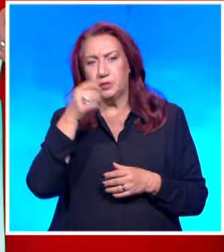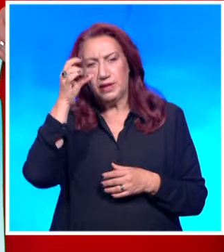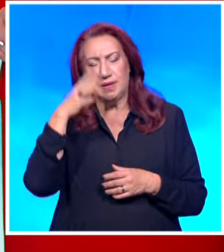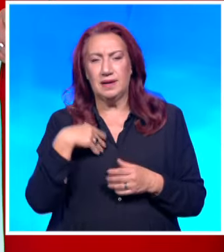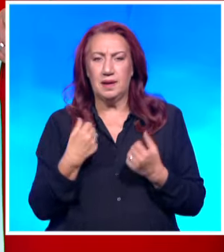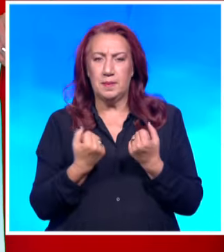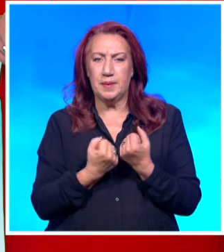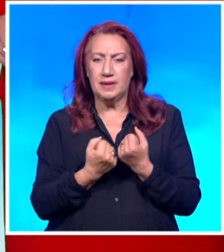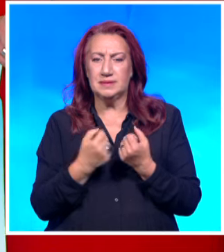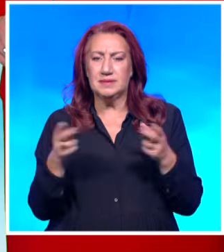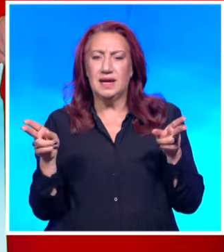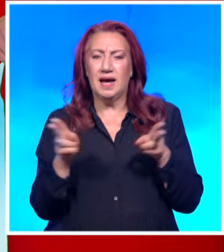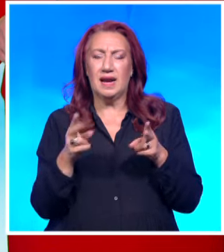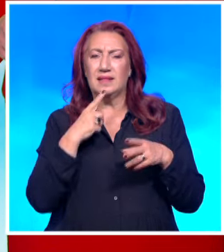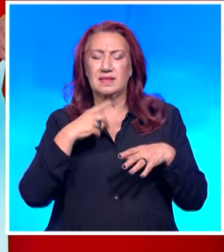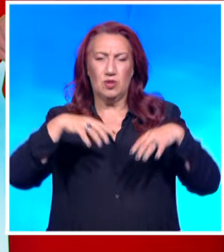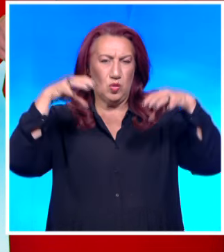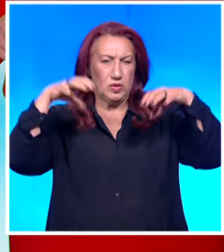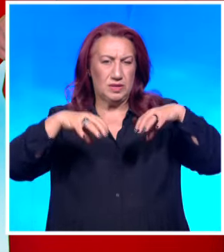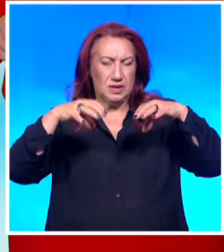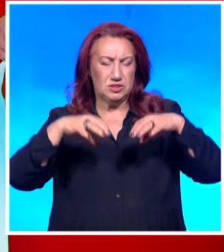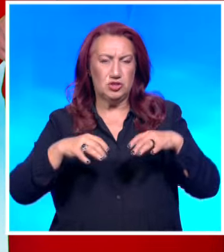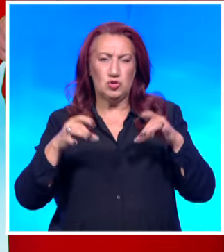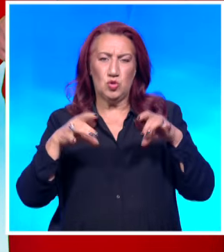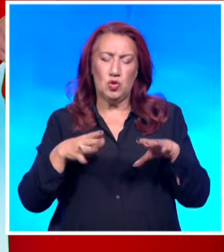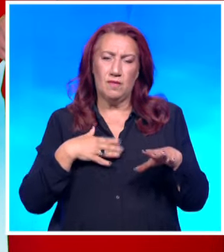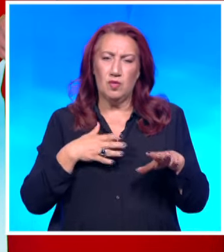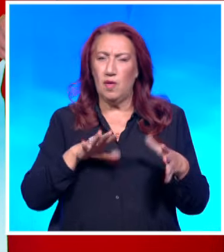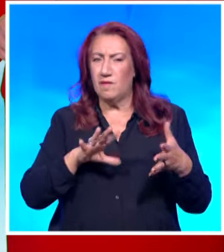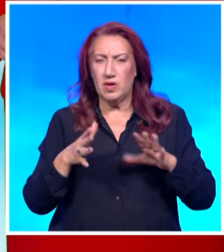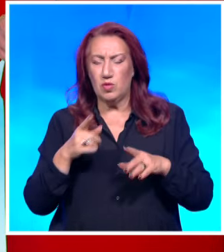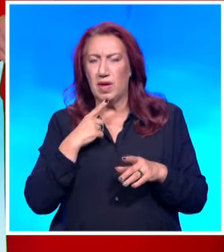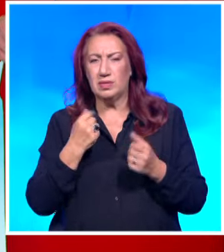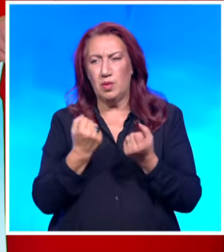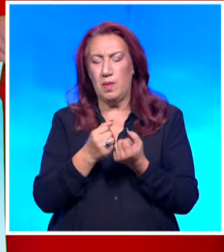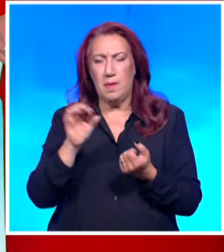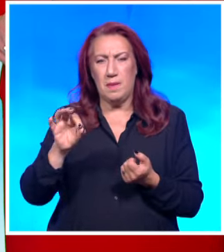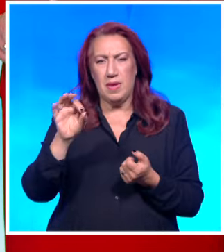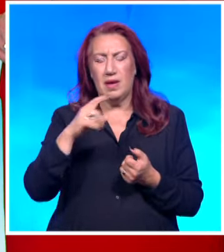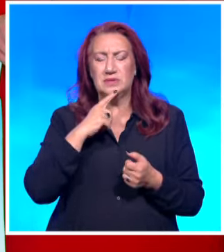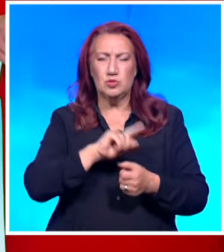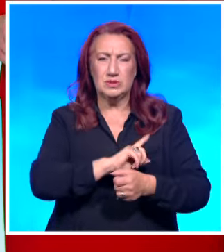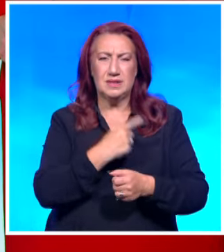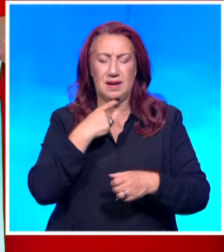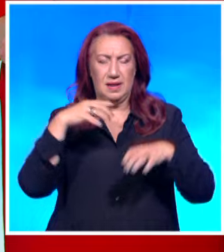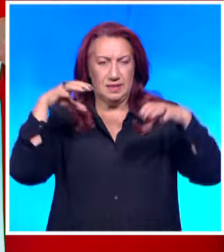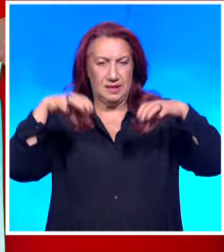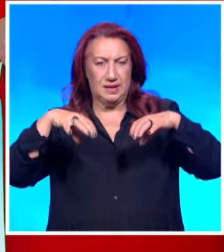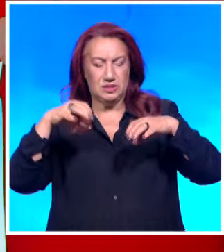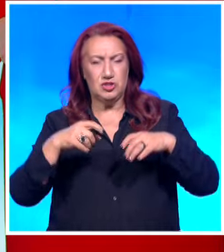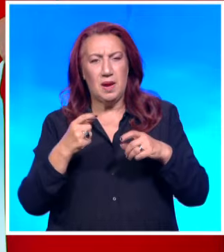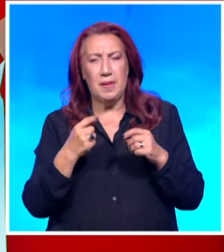места с краткотрайни валежи с гръмотевични бури отново има вероятност и и за локални интензивни явления температурите ще